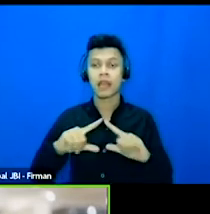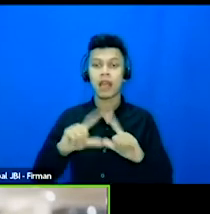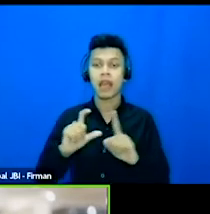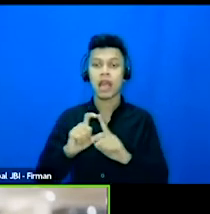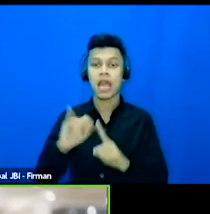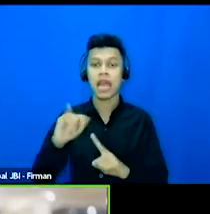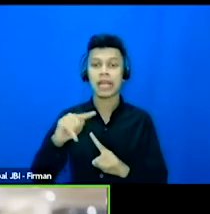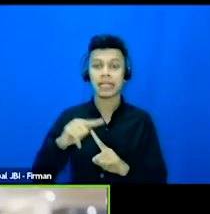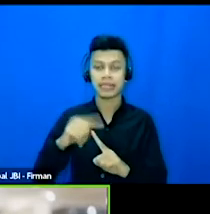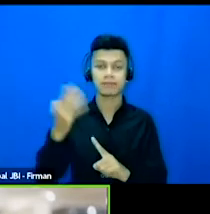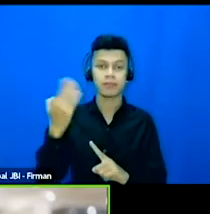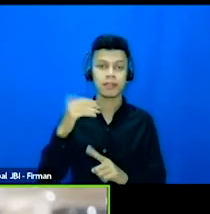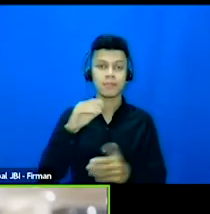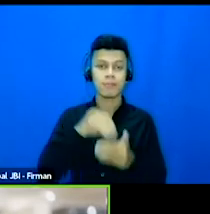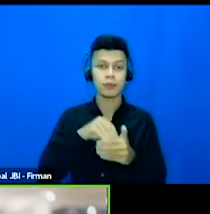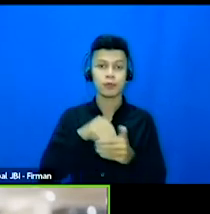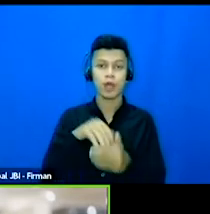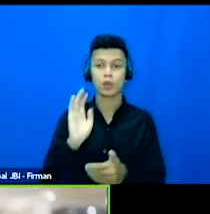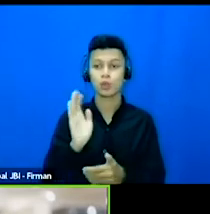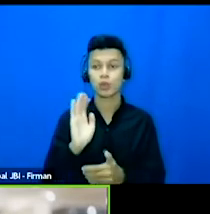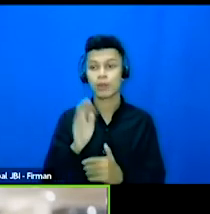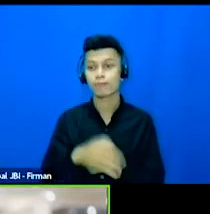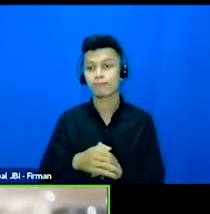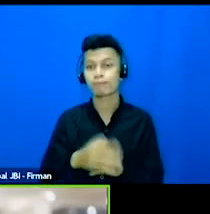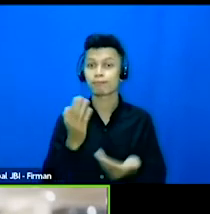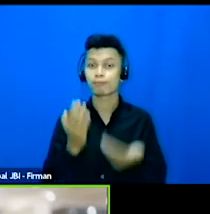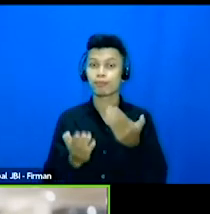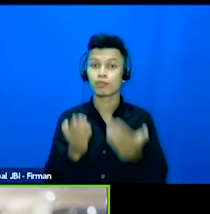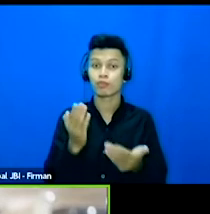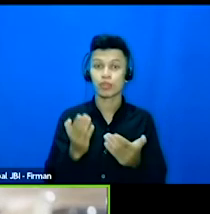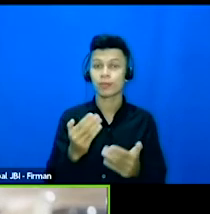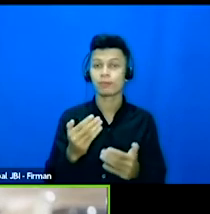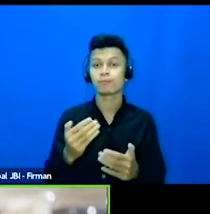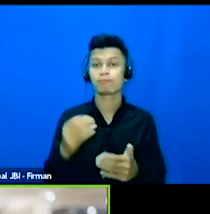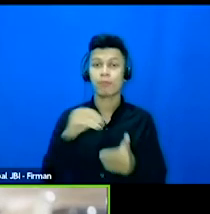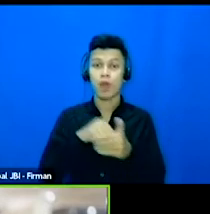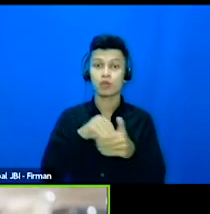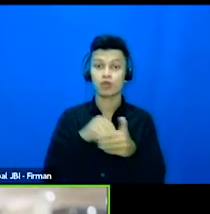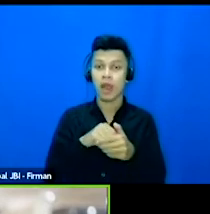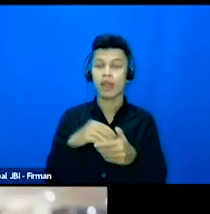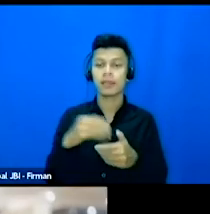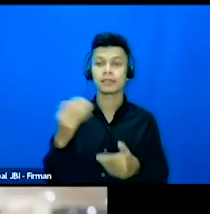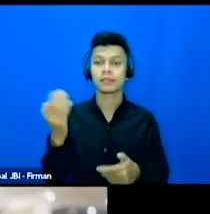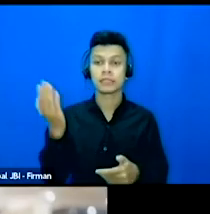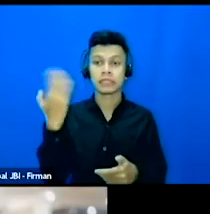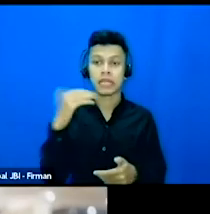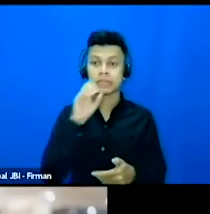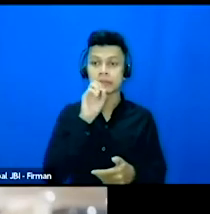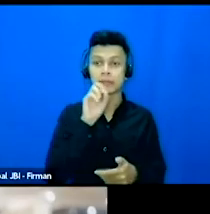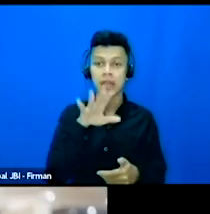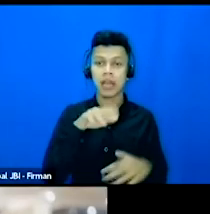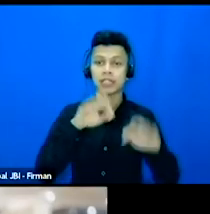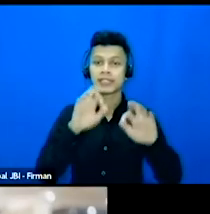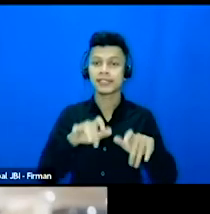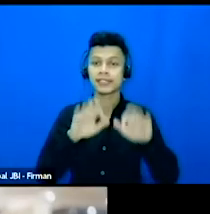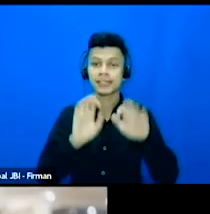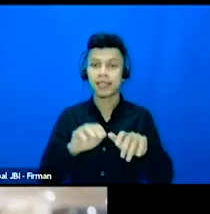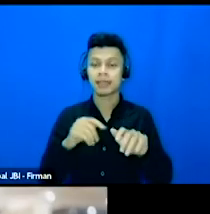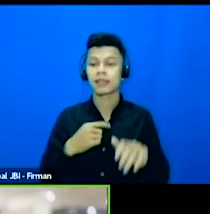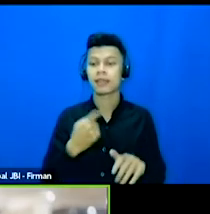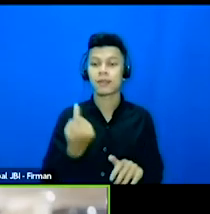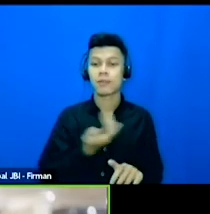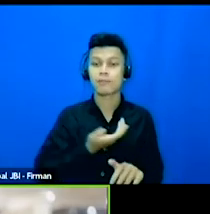juga telah menyampaikan masukannya mungkin selain masukkan yang kami sampaikan dalam kolom chat kami ingin